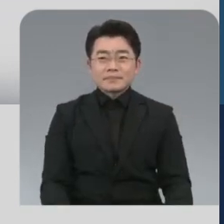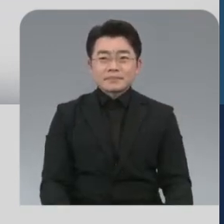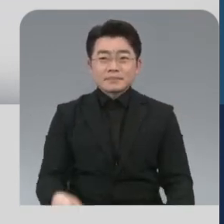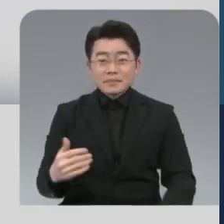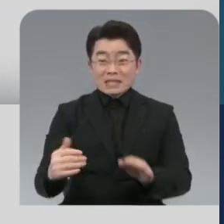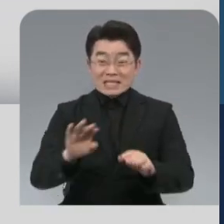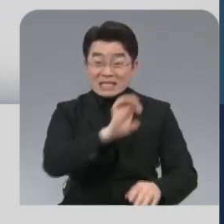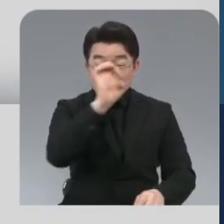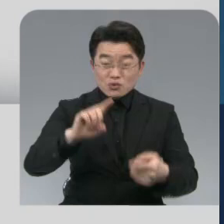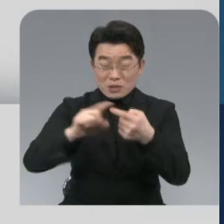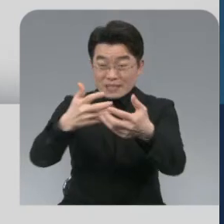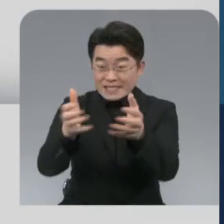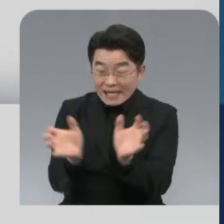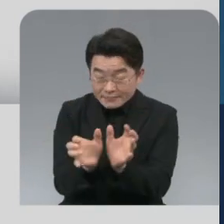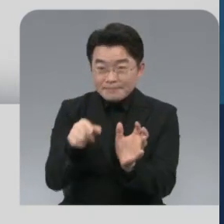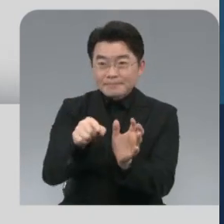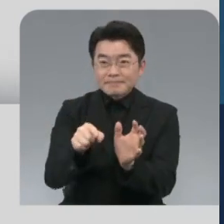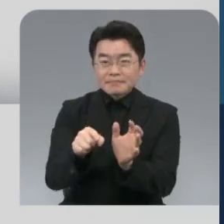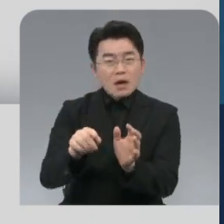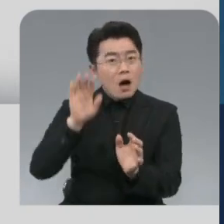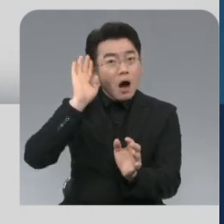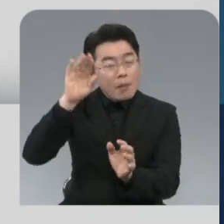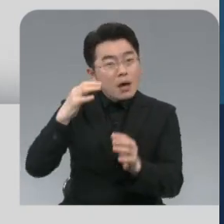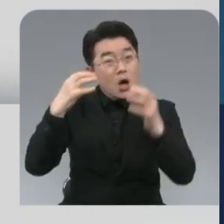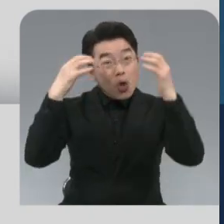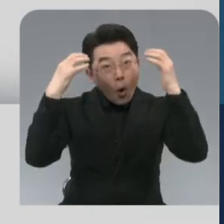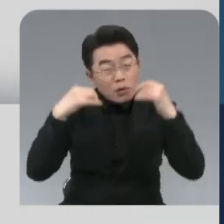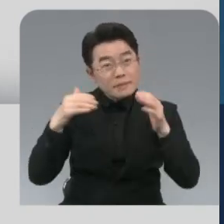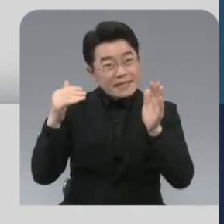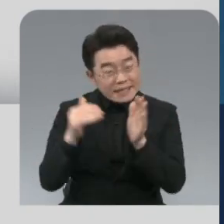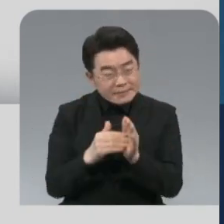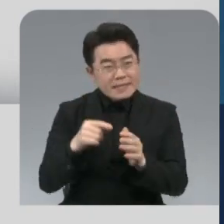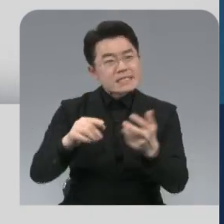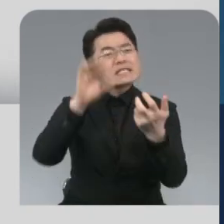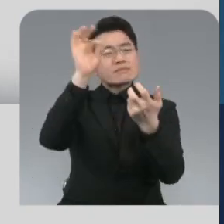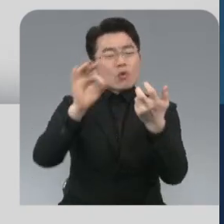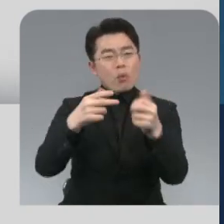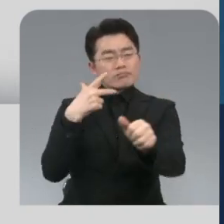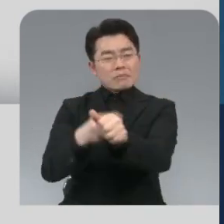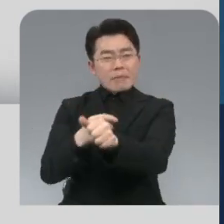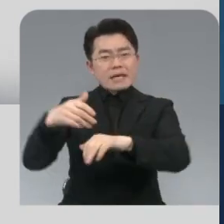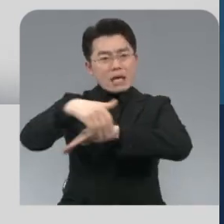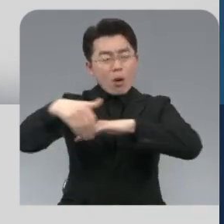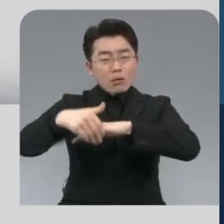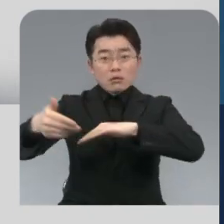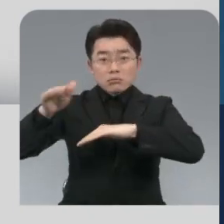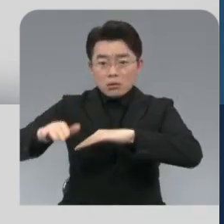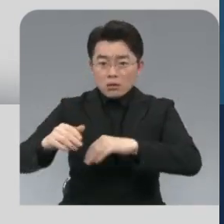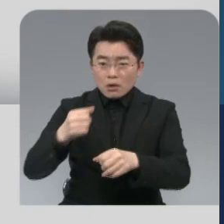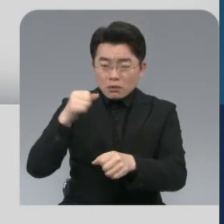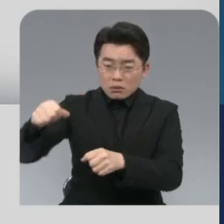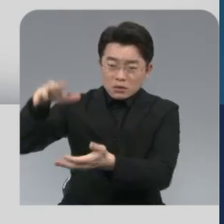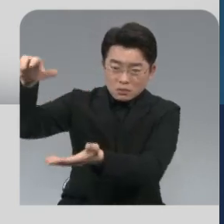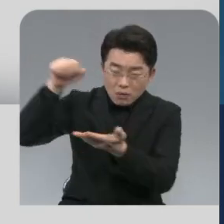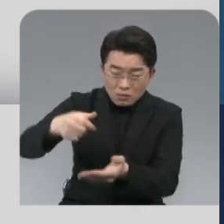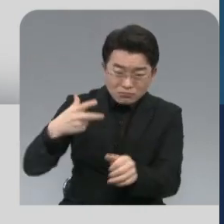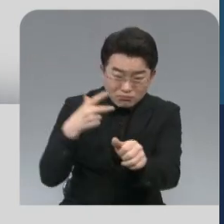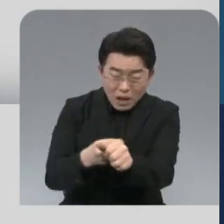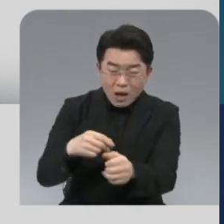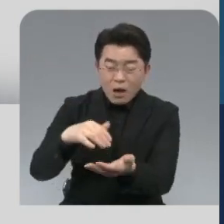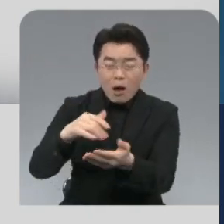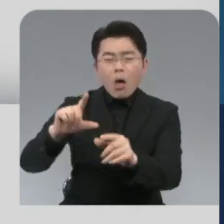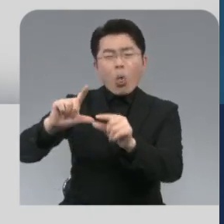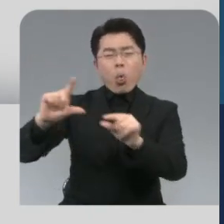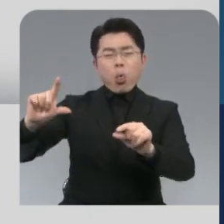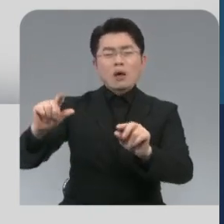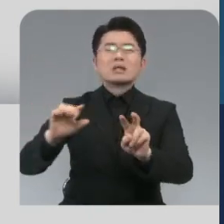EU는 올 여름까지 집단 면역 형성이 가능한 인구 70% 이상을 접종하려고 했는데 접종률은 현재 2%에